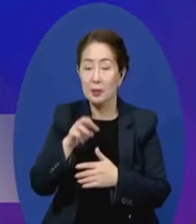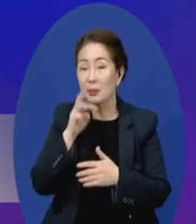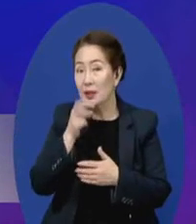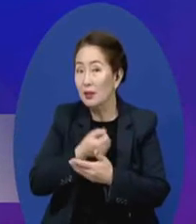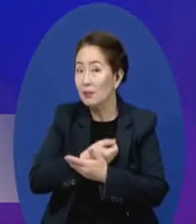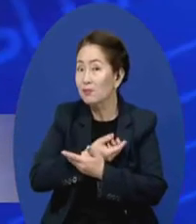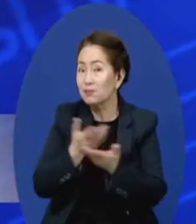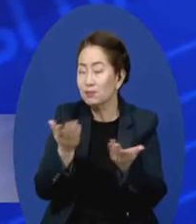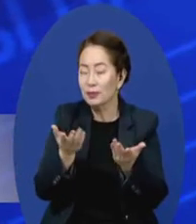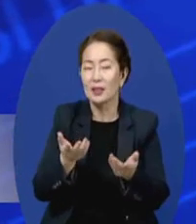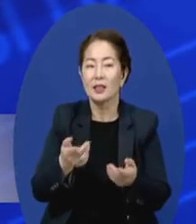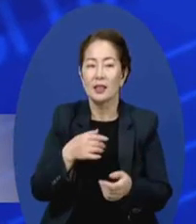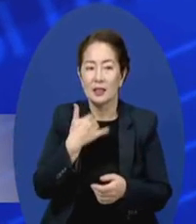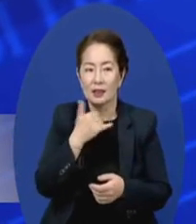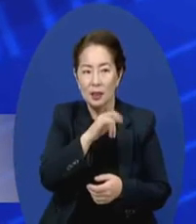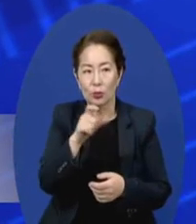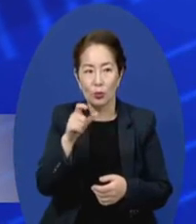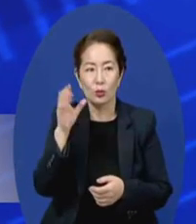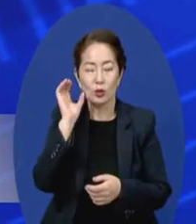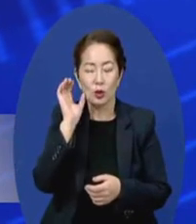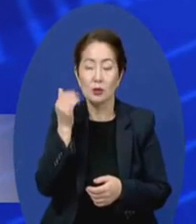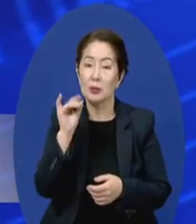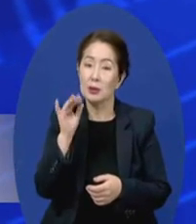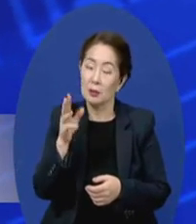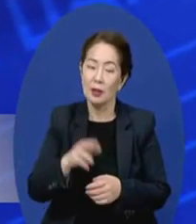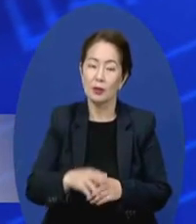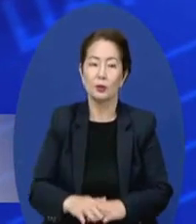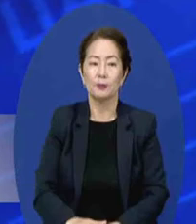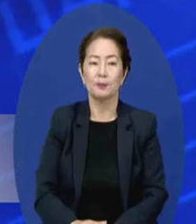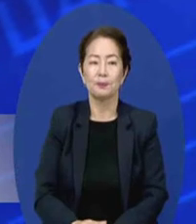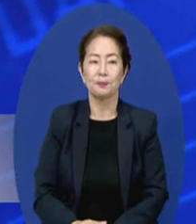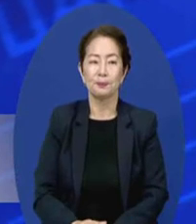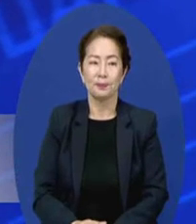өнөөдөр хуваалцсан зарим хүмүүс сонссон бах.